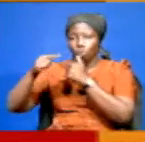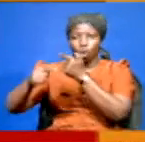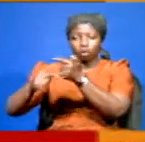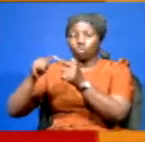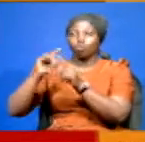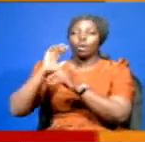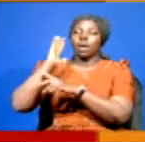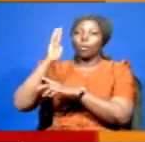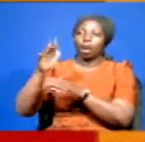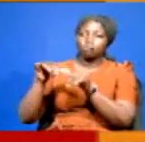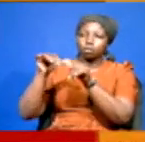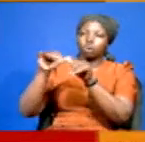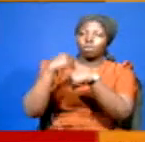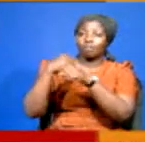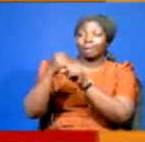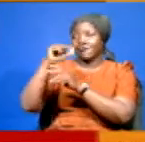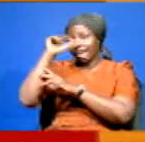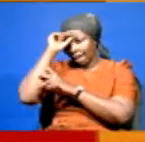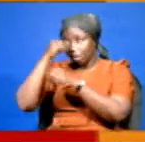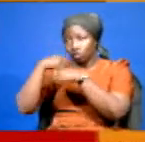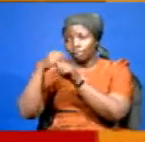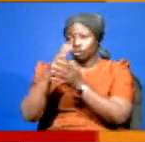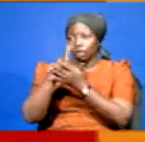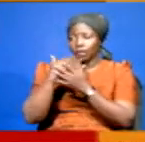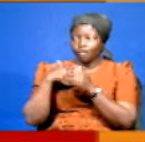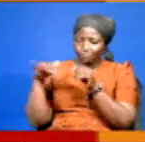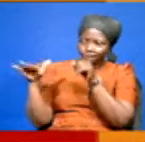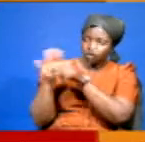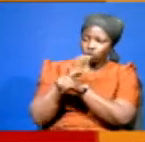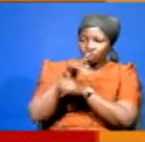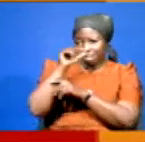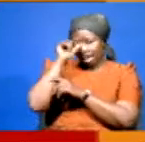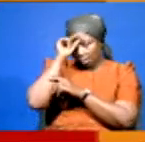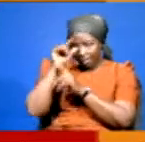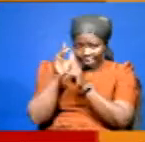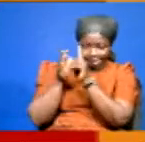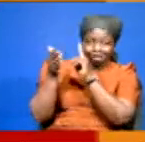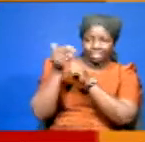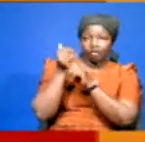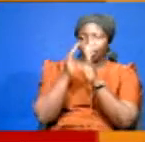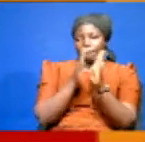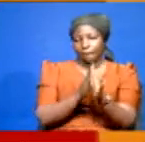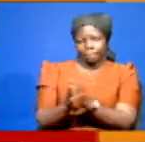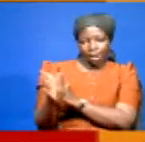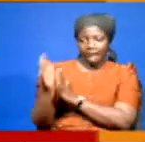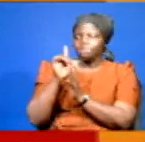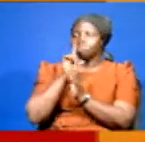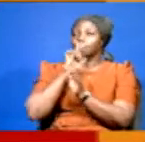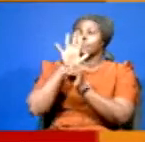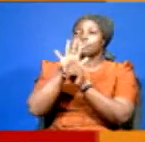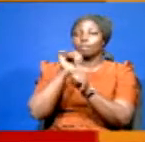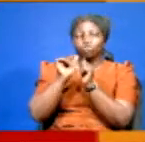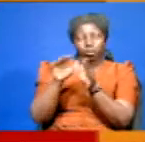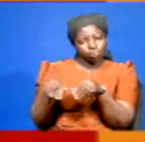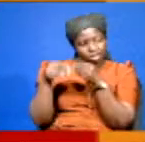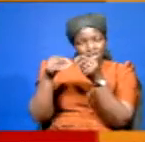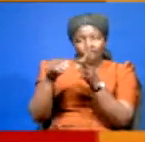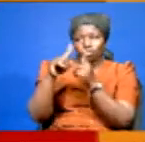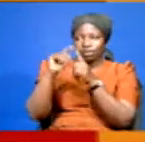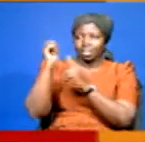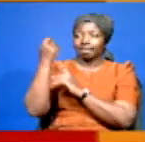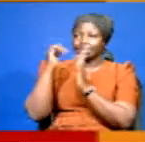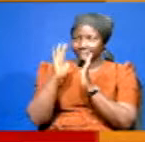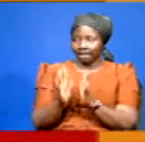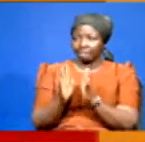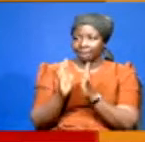na serikali ambayo iko complete na tuweze kuachieve ile the plan, ile manifesto yetu tuliahidi wa Kenya. Yaani kuambia